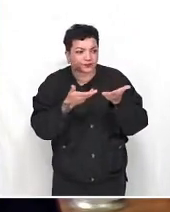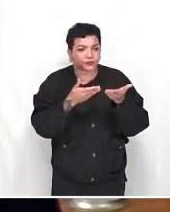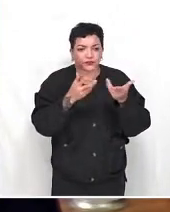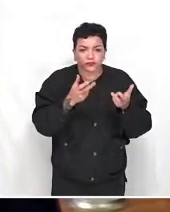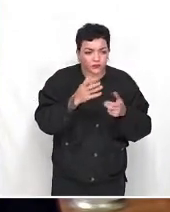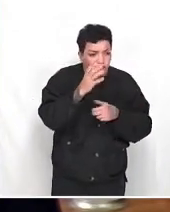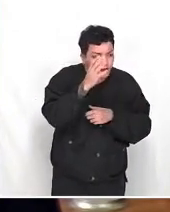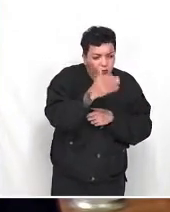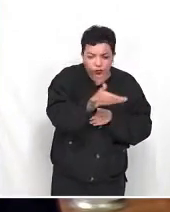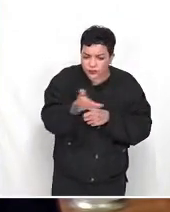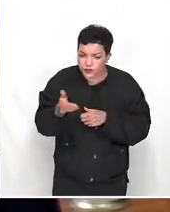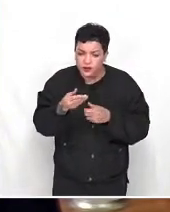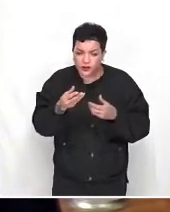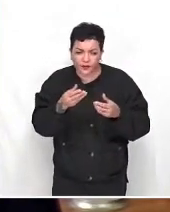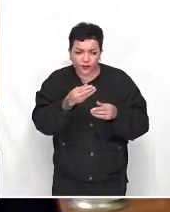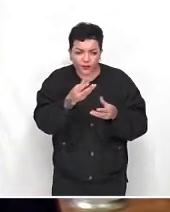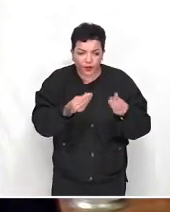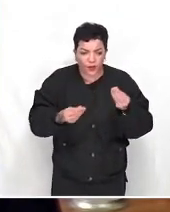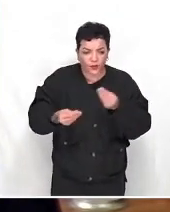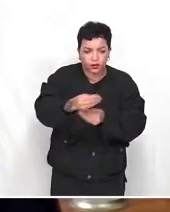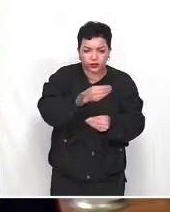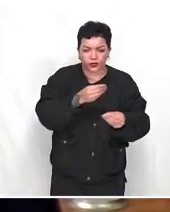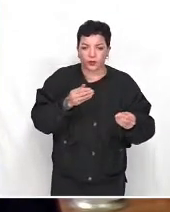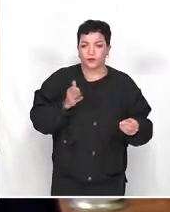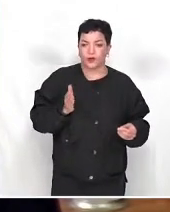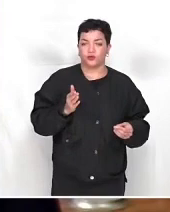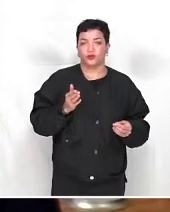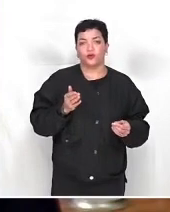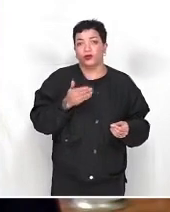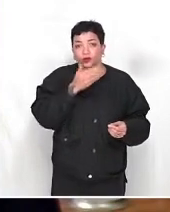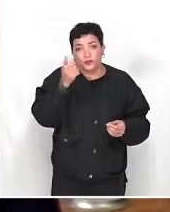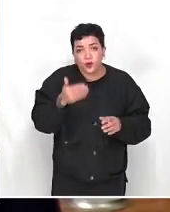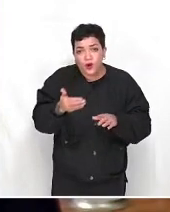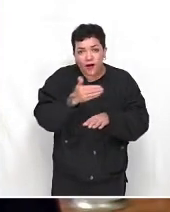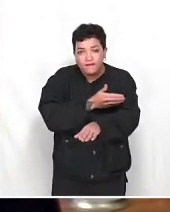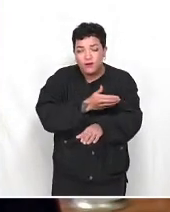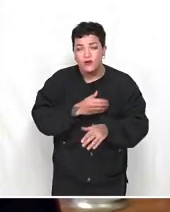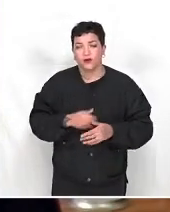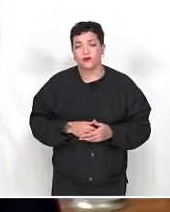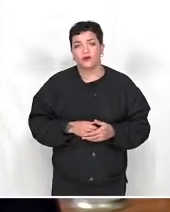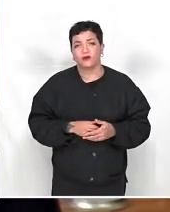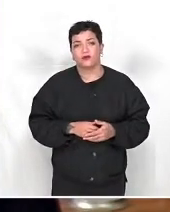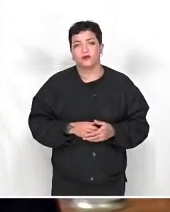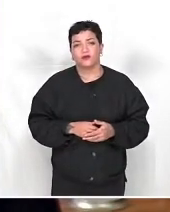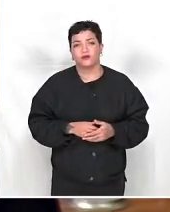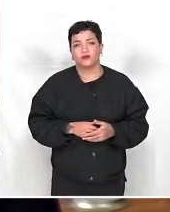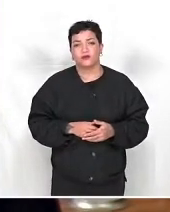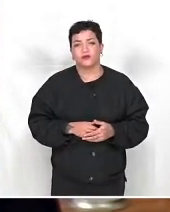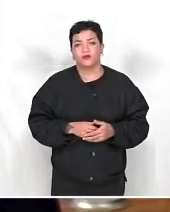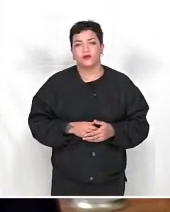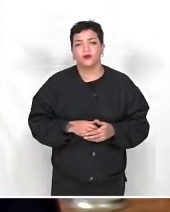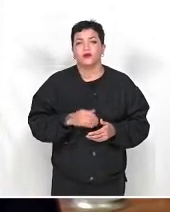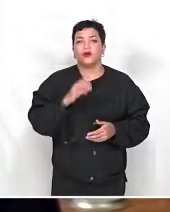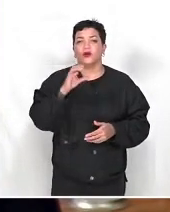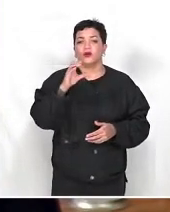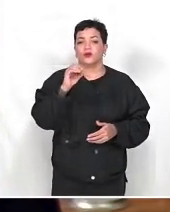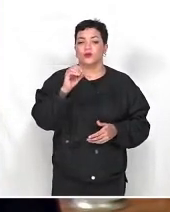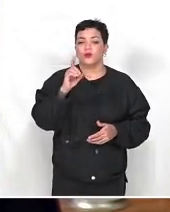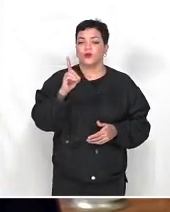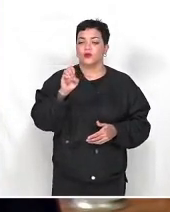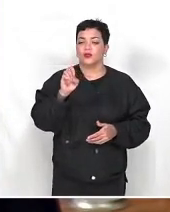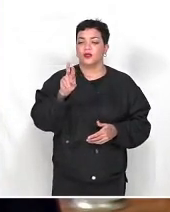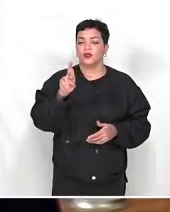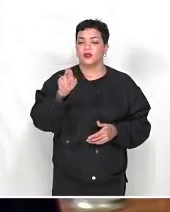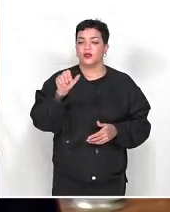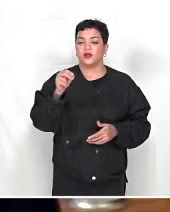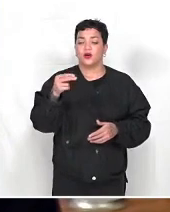Mais ça, il fallait le faire avant, pas quand on les met devant le fait accompli. Pour la mise en sens unique à Codéran, ce que vous auriez pu,